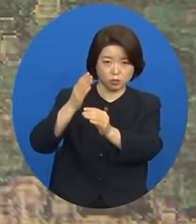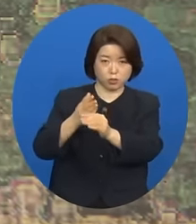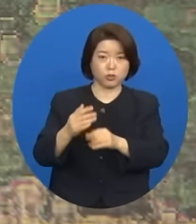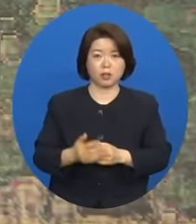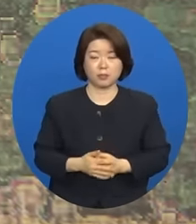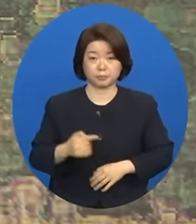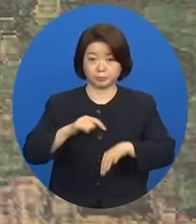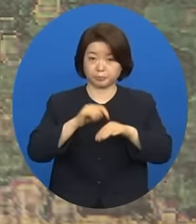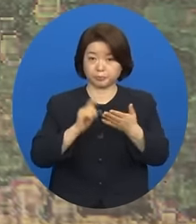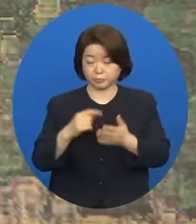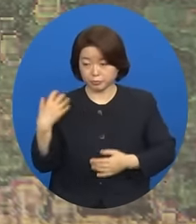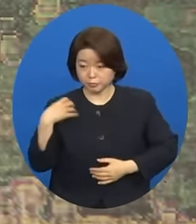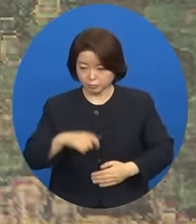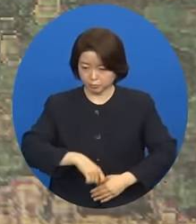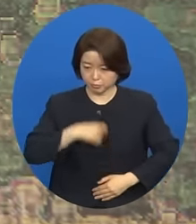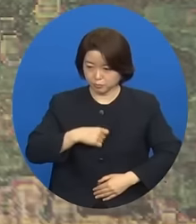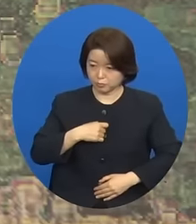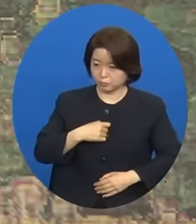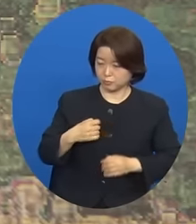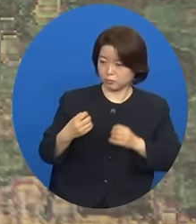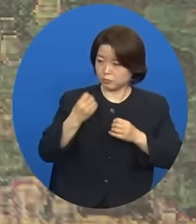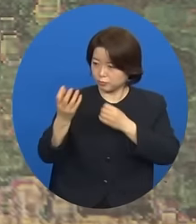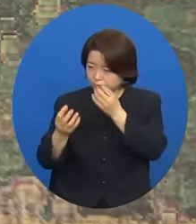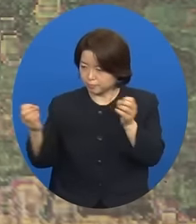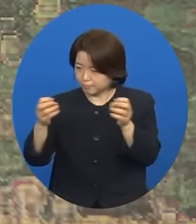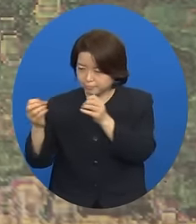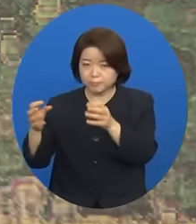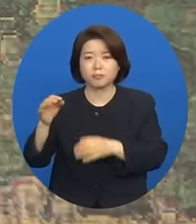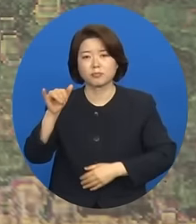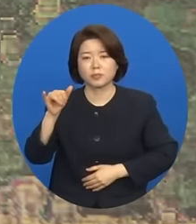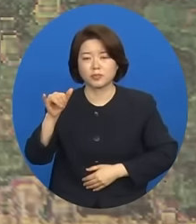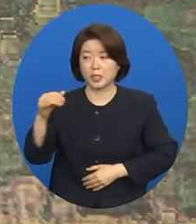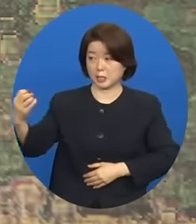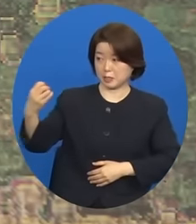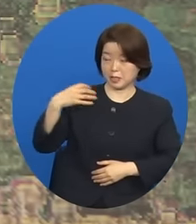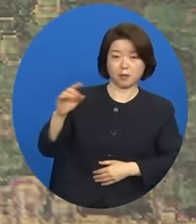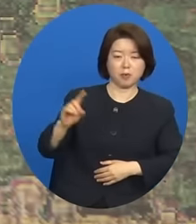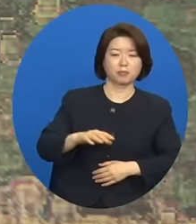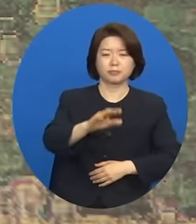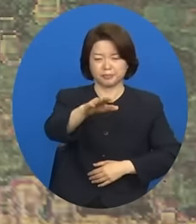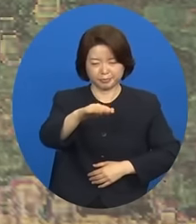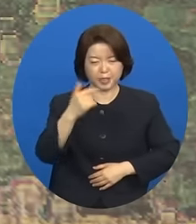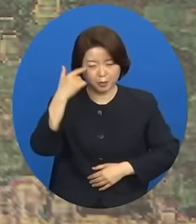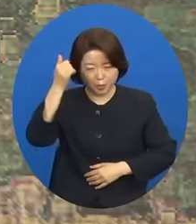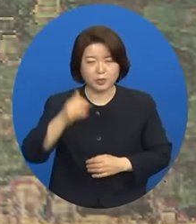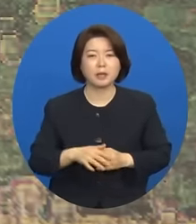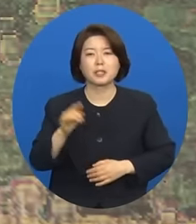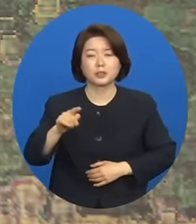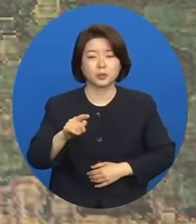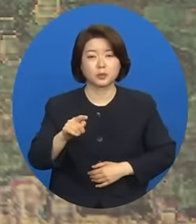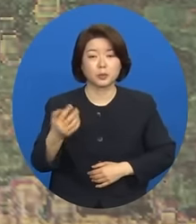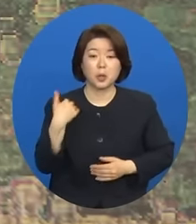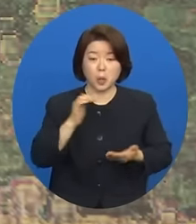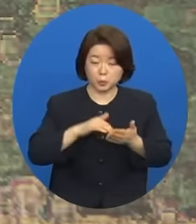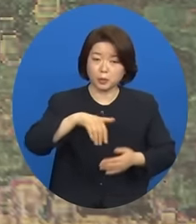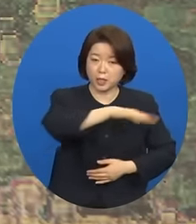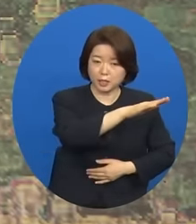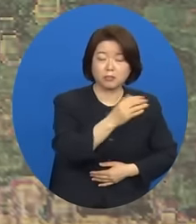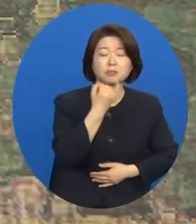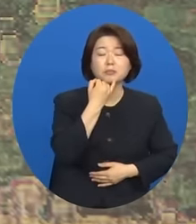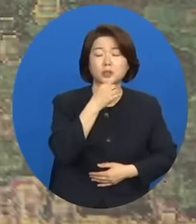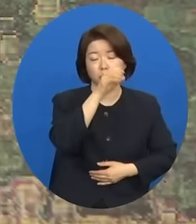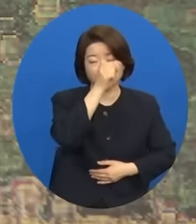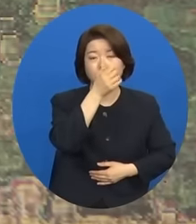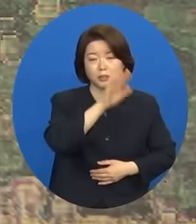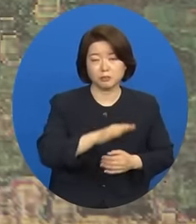마음의 부담을 솔직하게 좀 털어놓았더니 그러시는 거예요. 아, 목사님, 그것도 좋지만, 돌아가는 것도 좋지만,